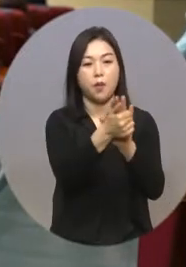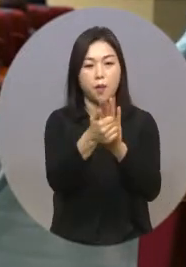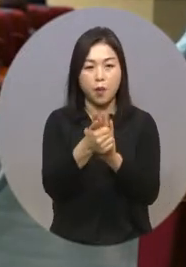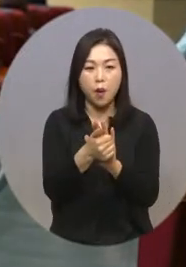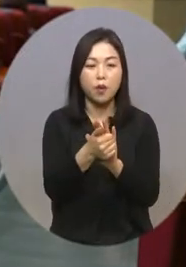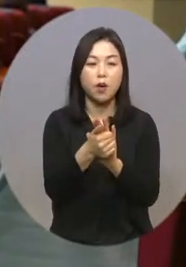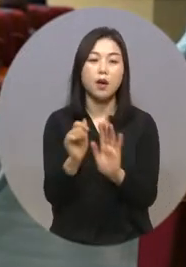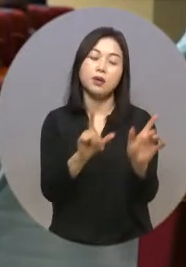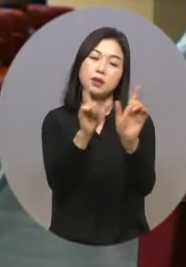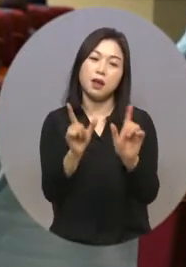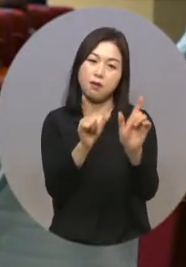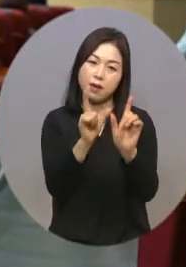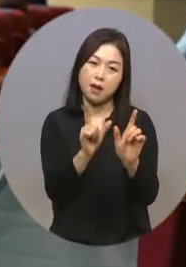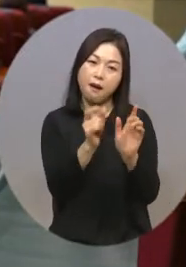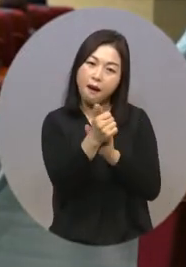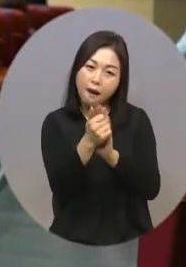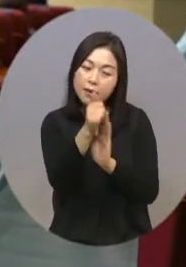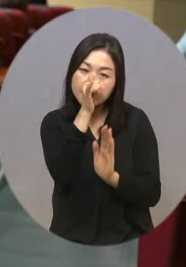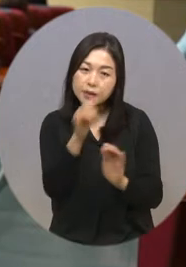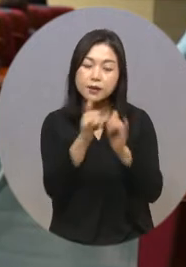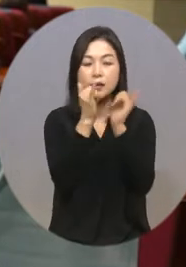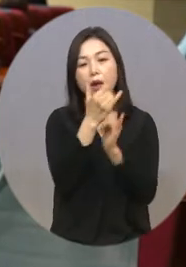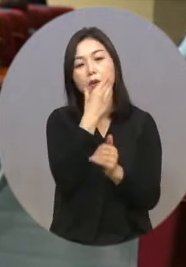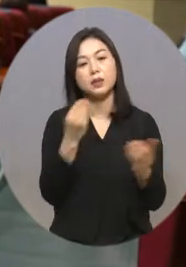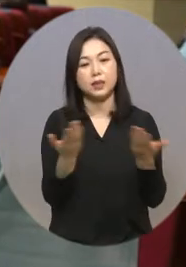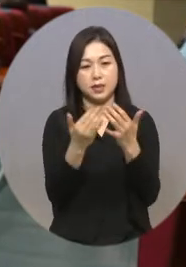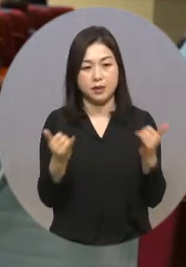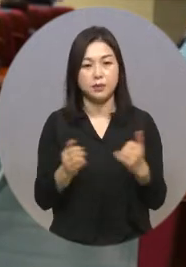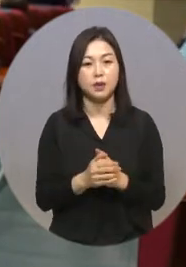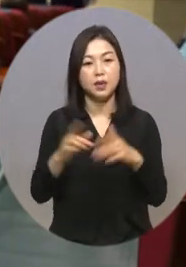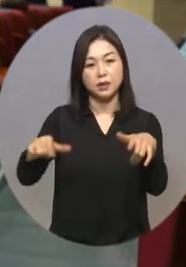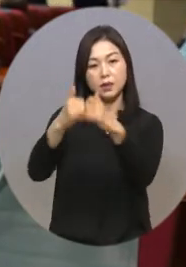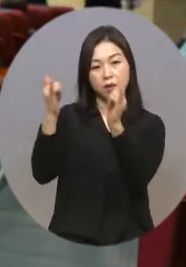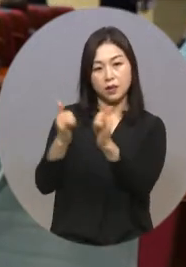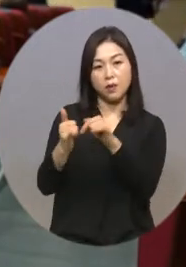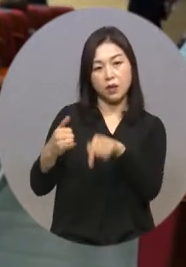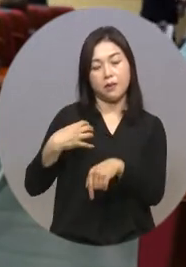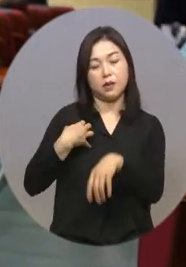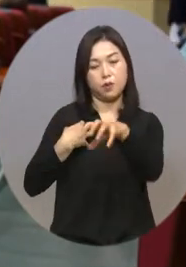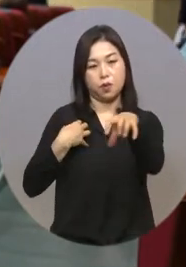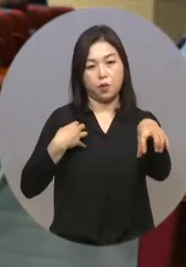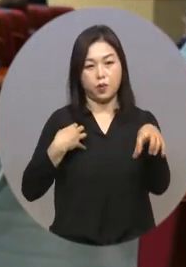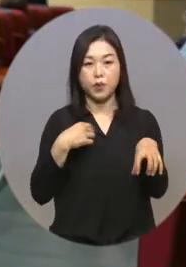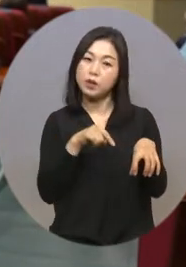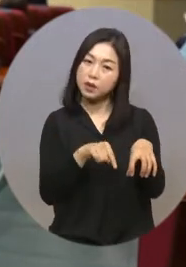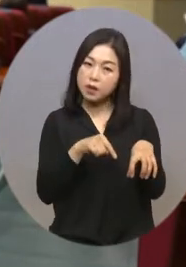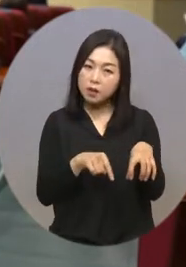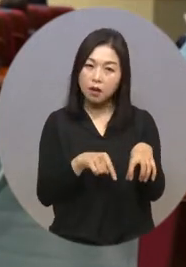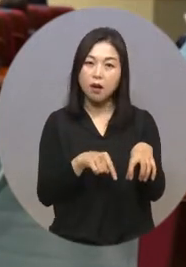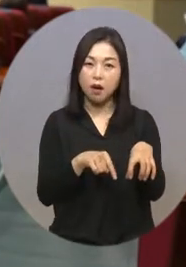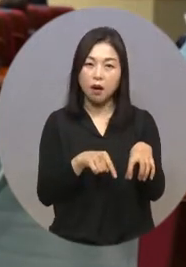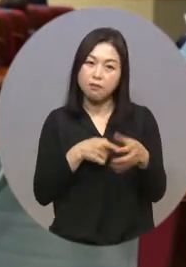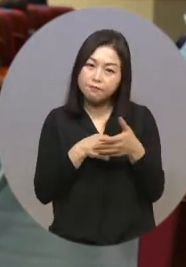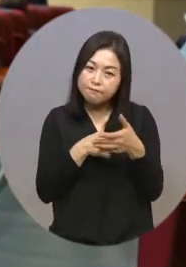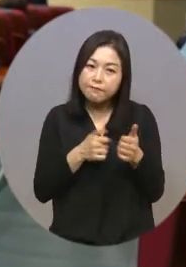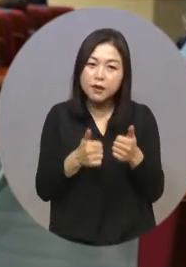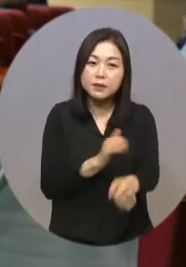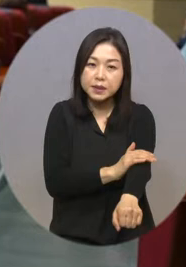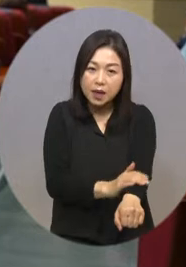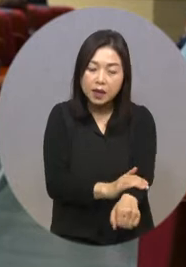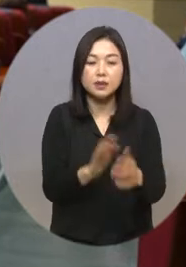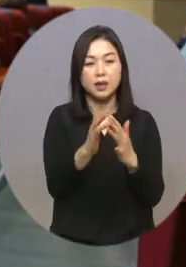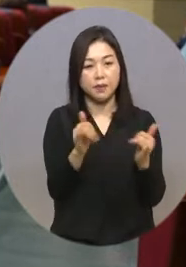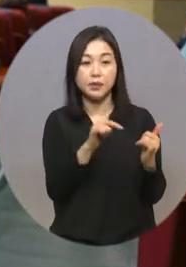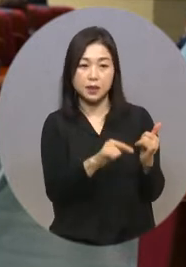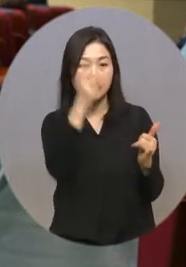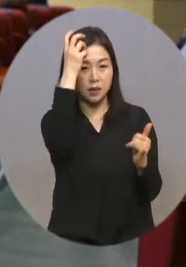버팀목인 사회복지 종사자들 우리 지역사회가 맡은 곳에서 묵묵히 소임을 다하는 이들을 항상 기억하고